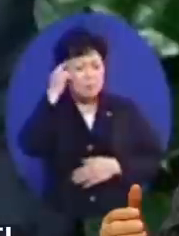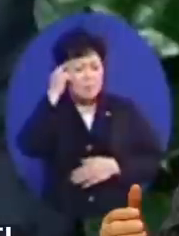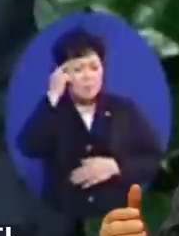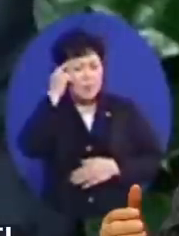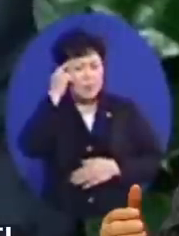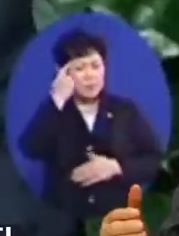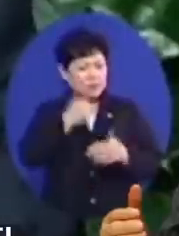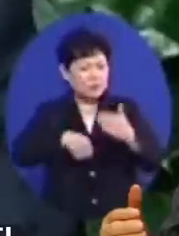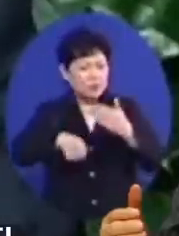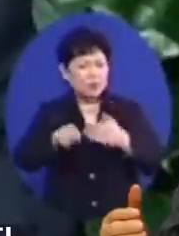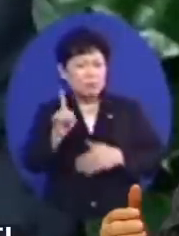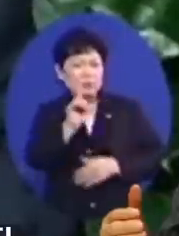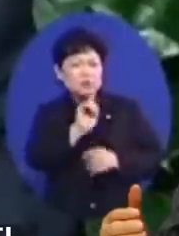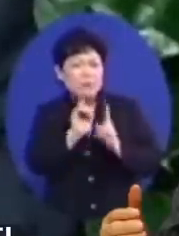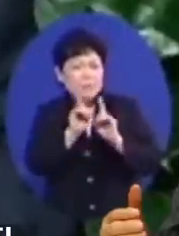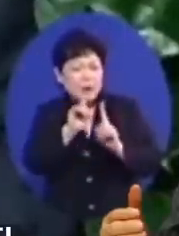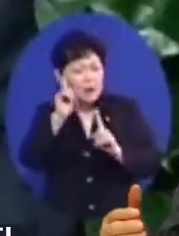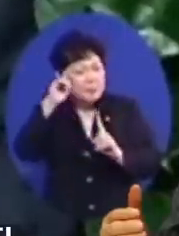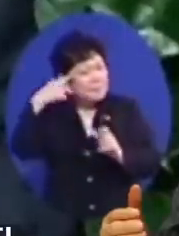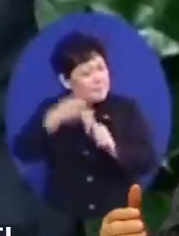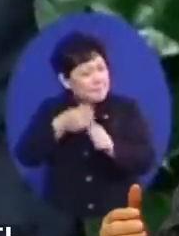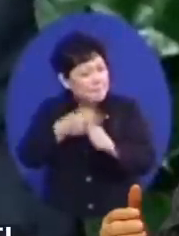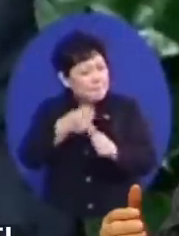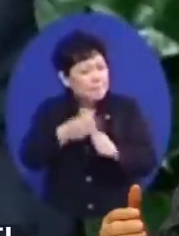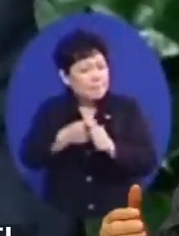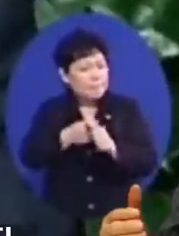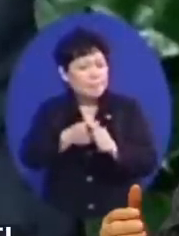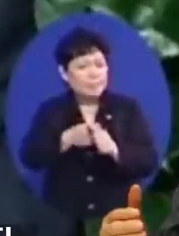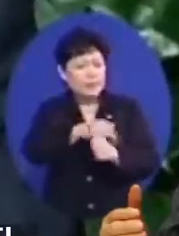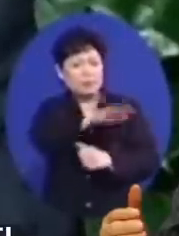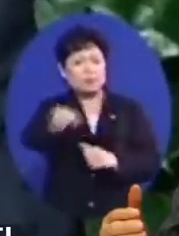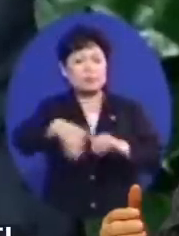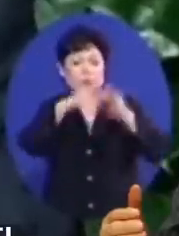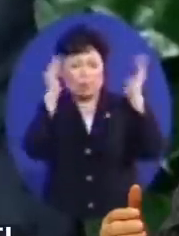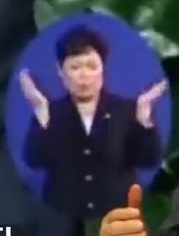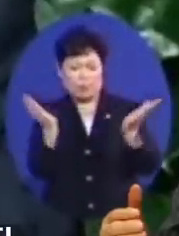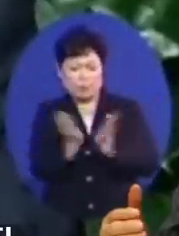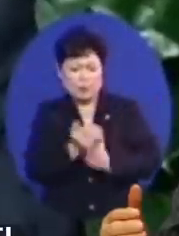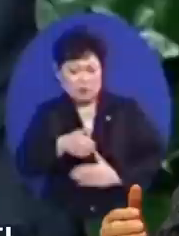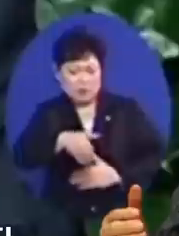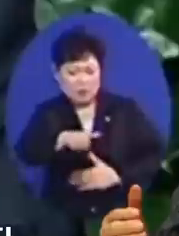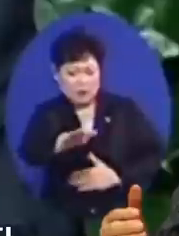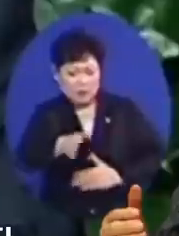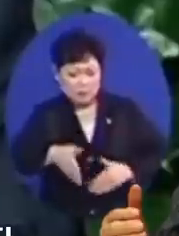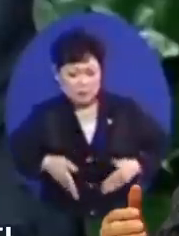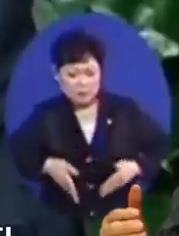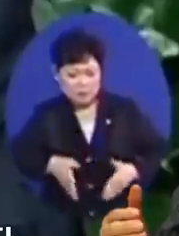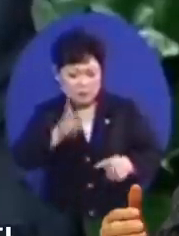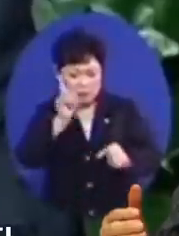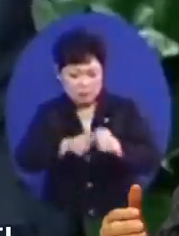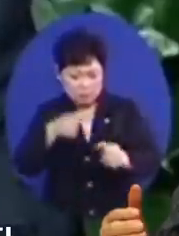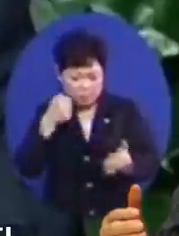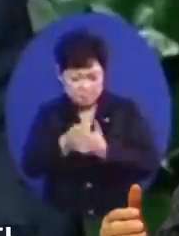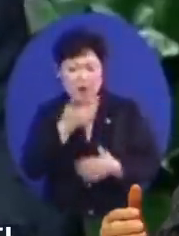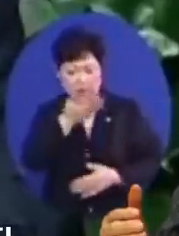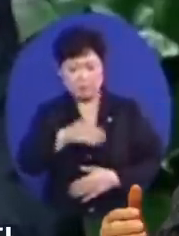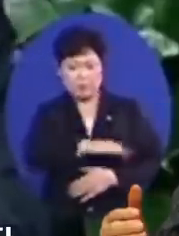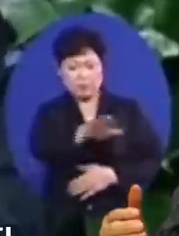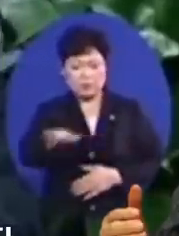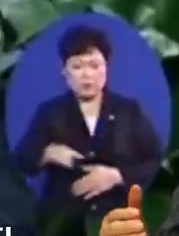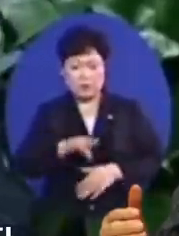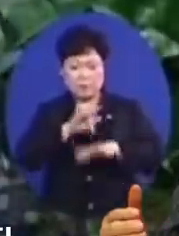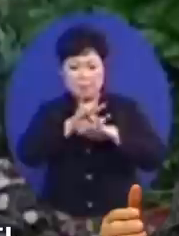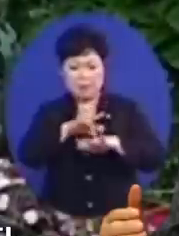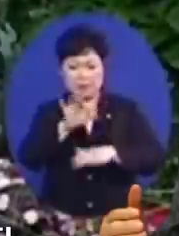머릿속에 어떤 말을 주입하느냐 이것이 우리 전체가 가는 방향을 결정한다고 말하는 것입니다. 우리가 아말렉과 싸울